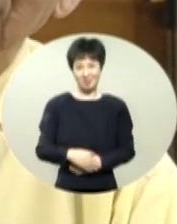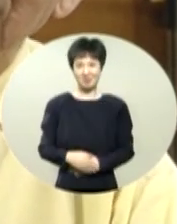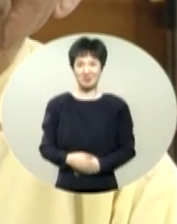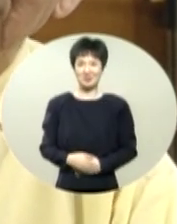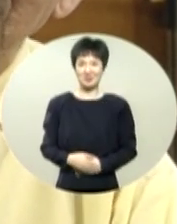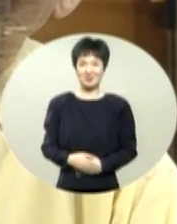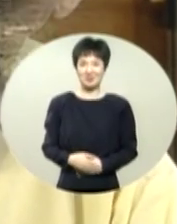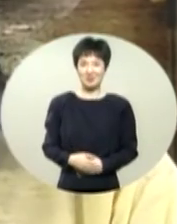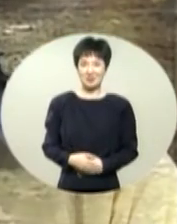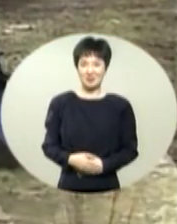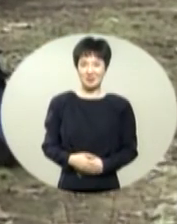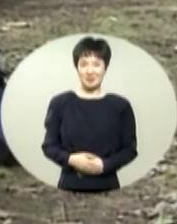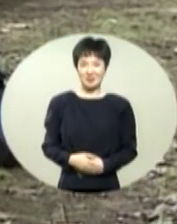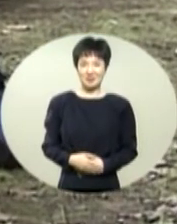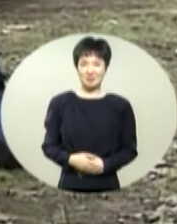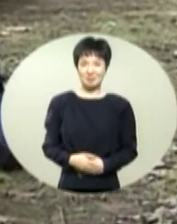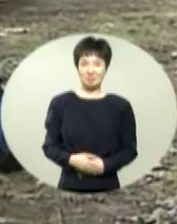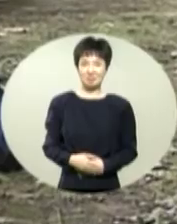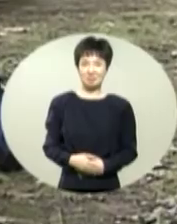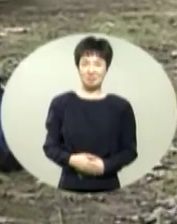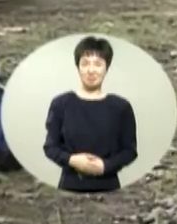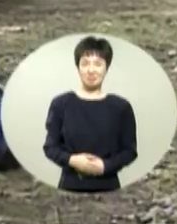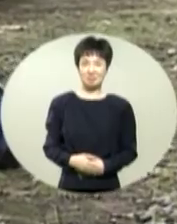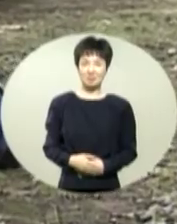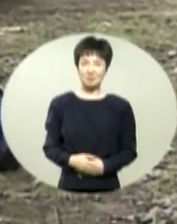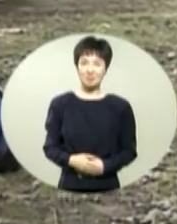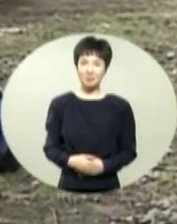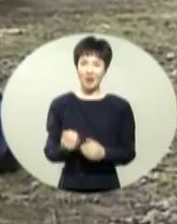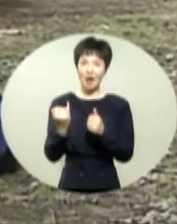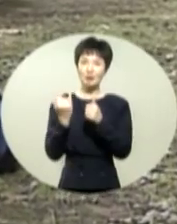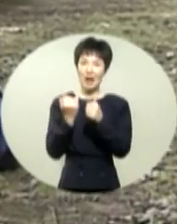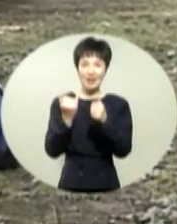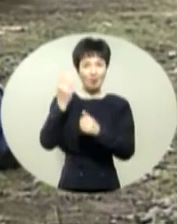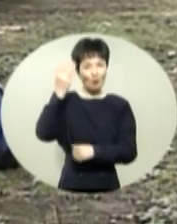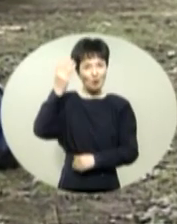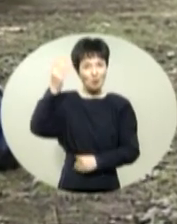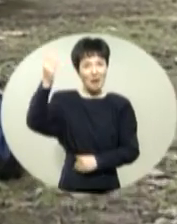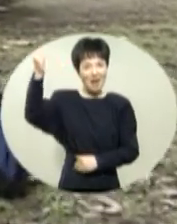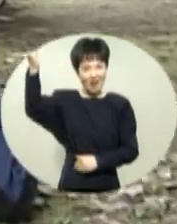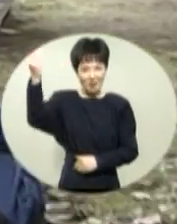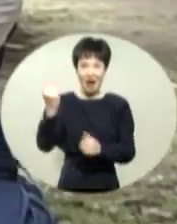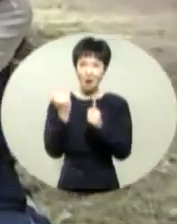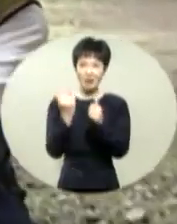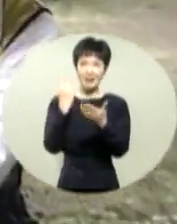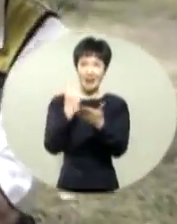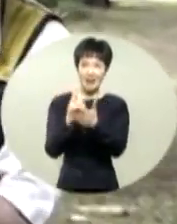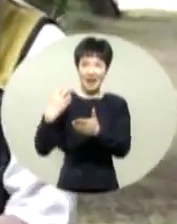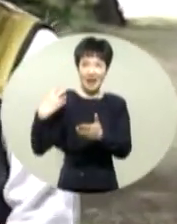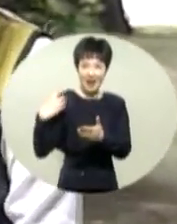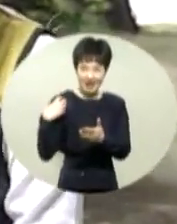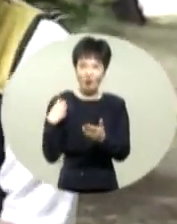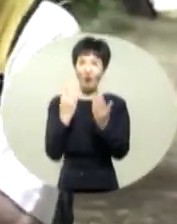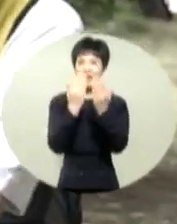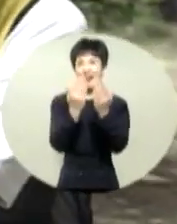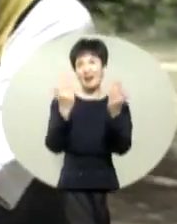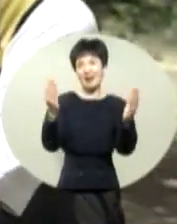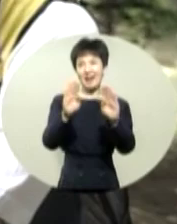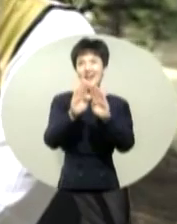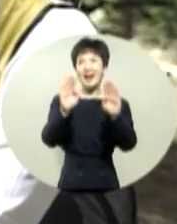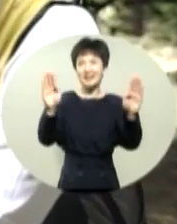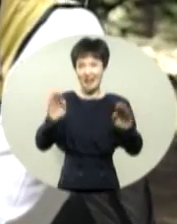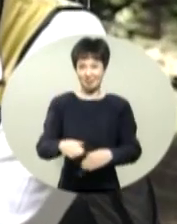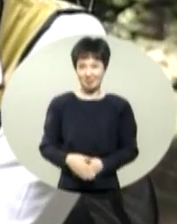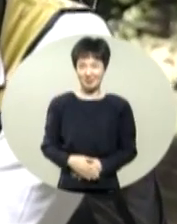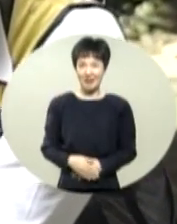二人の夢は 2人だけの写真展を開催することだそう